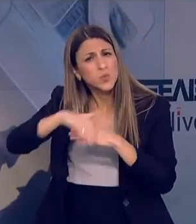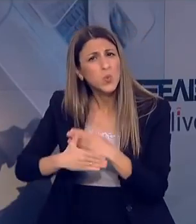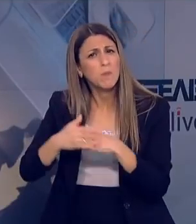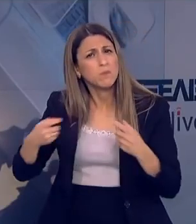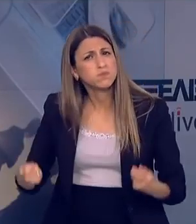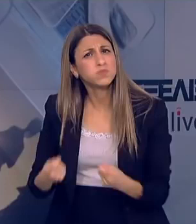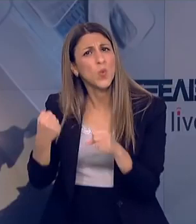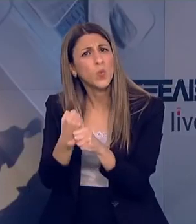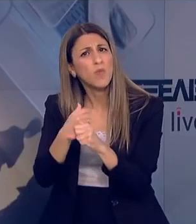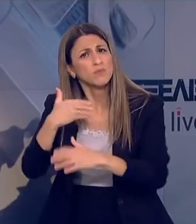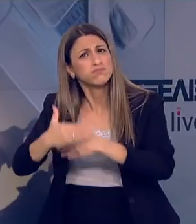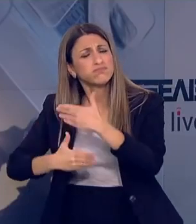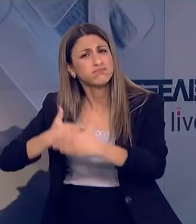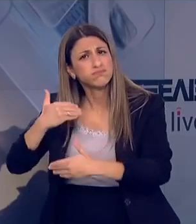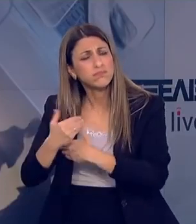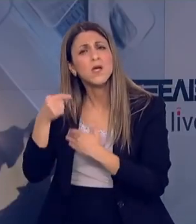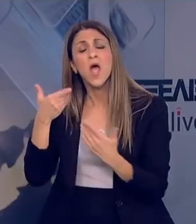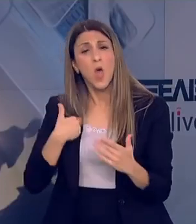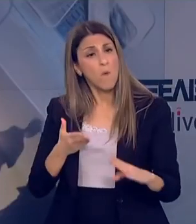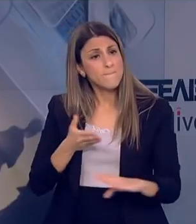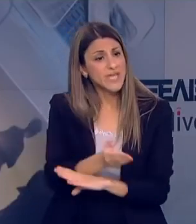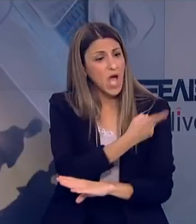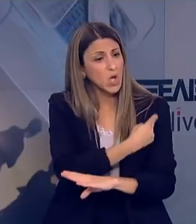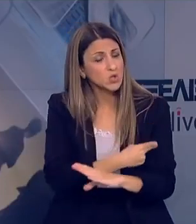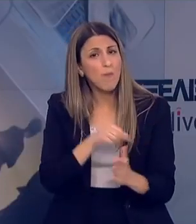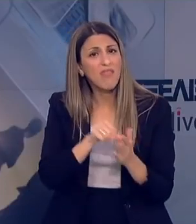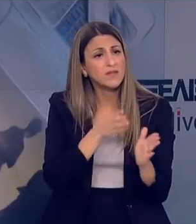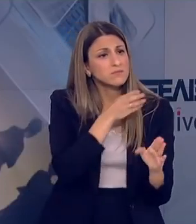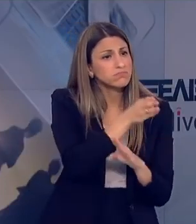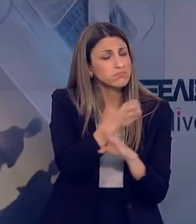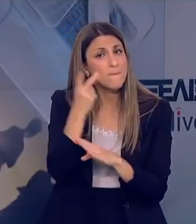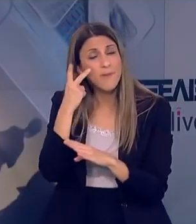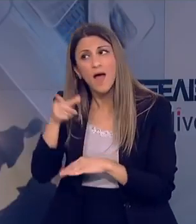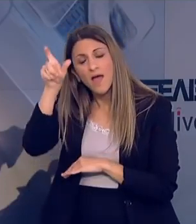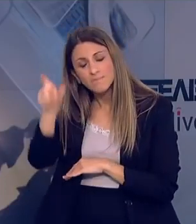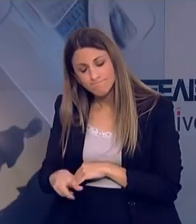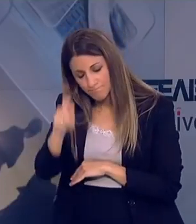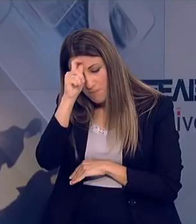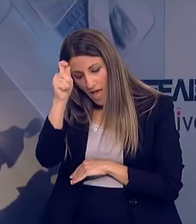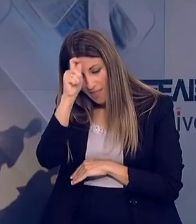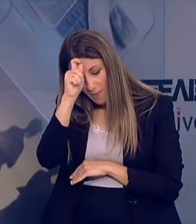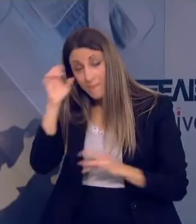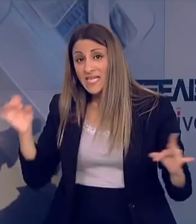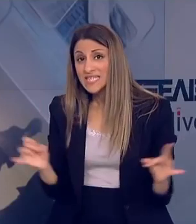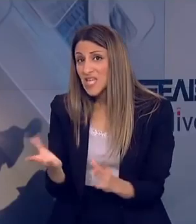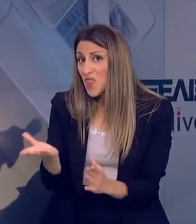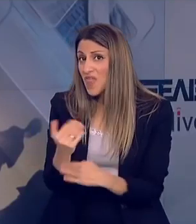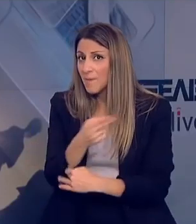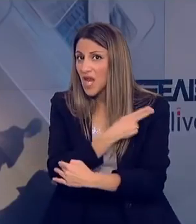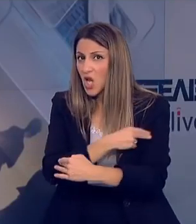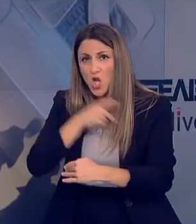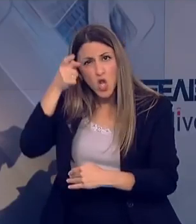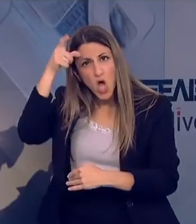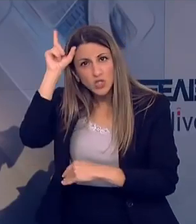χειρίζονται περιπτώσεις του νέου ιού στην Αττική. Χωρίς αυτούς τους αφανείς εν πολλοίς ήρωες, εμείς οι γιατροί και το υπόλοιπο νοσοκομιακό